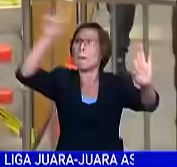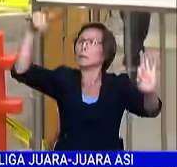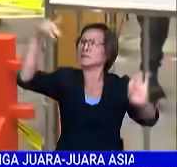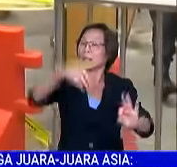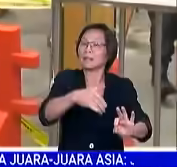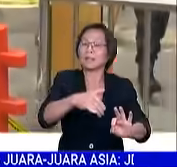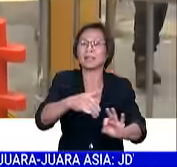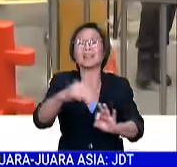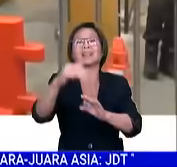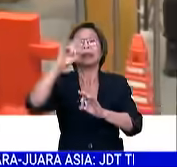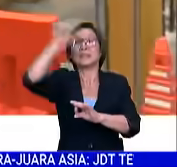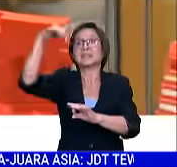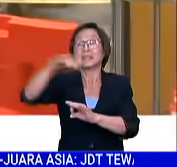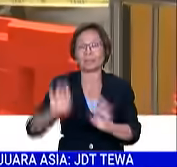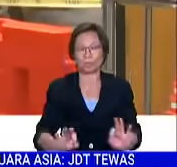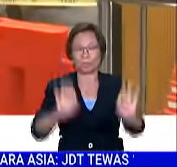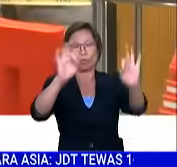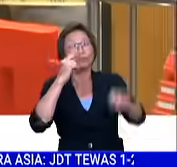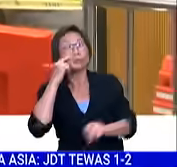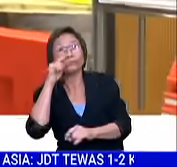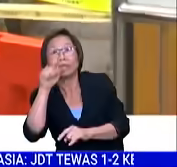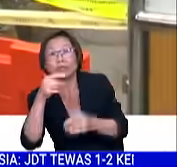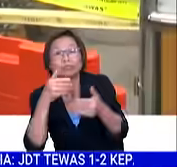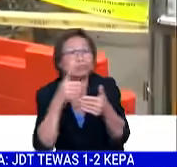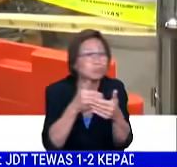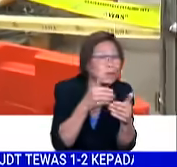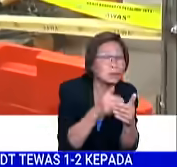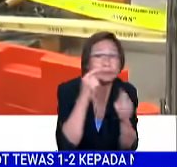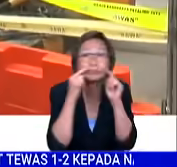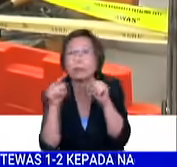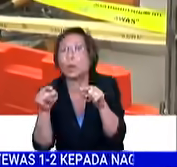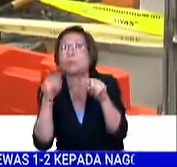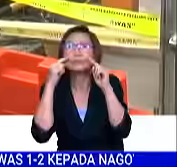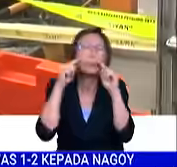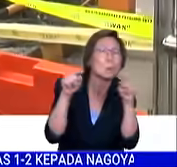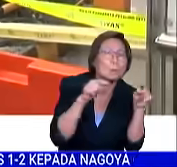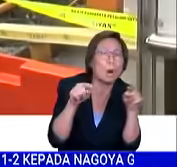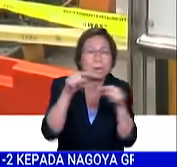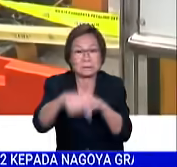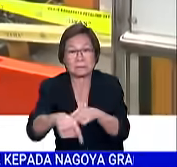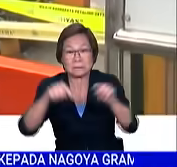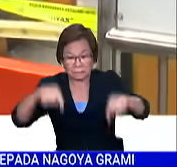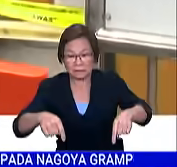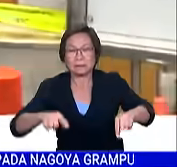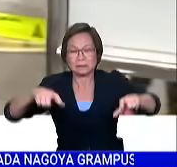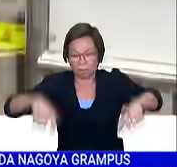untuk meninjau secara lebih dekat di kawasan yang telah dijadikan kawasan PKPD sejak 1 Julai lalu.